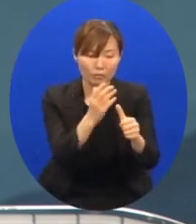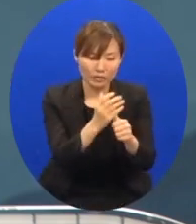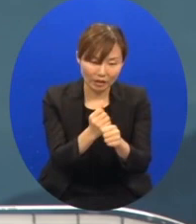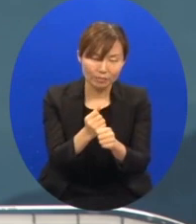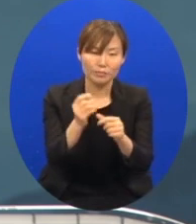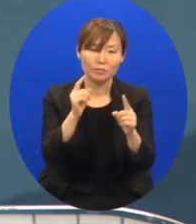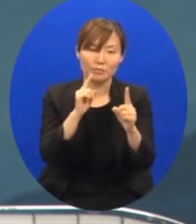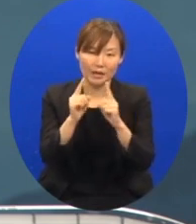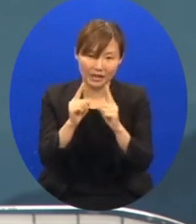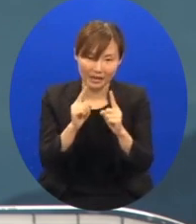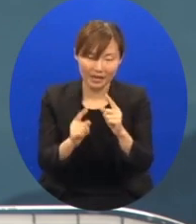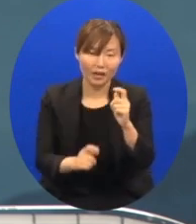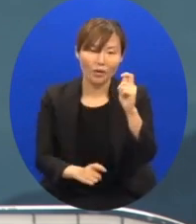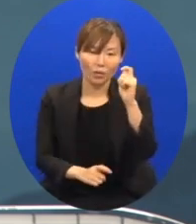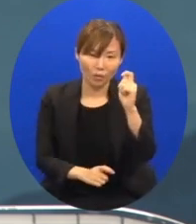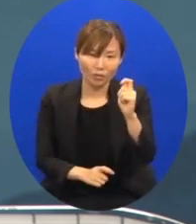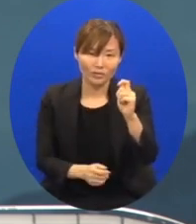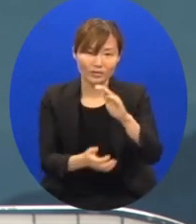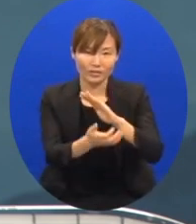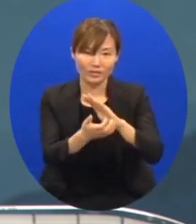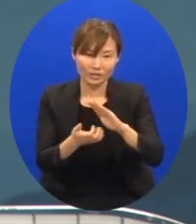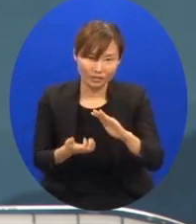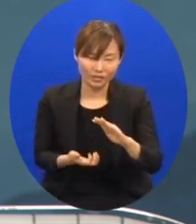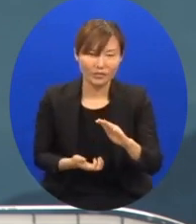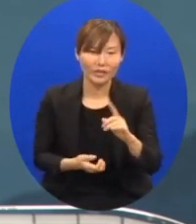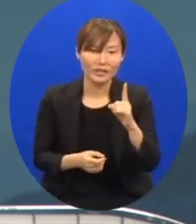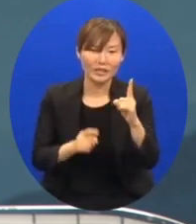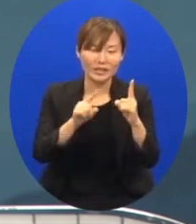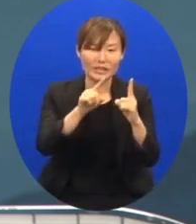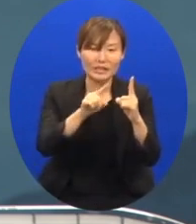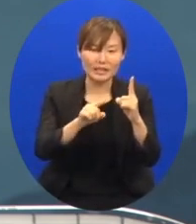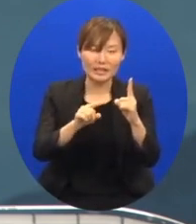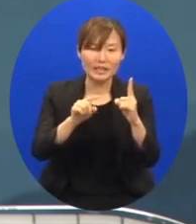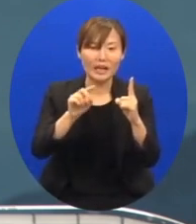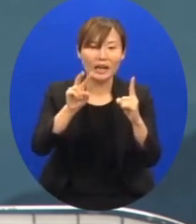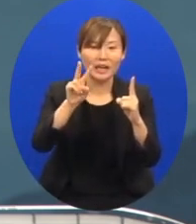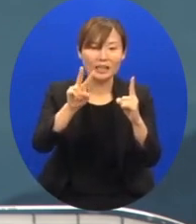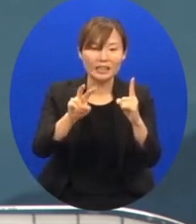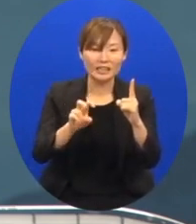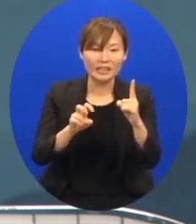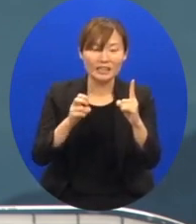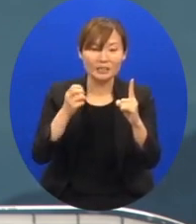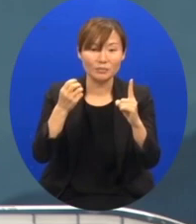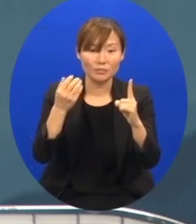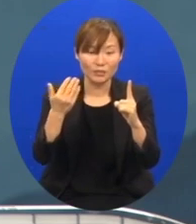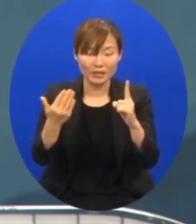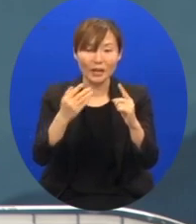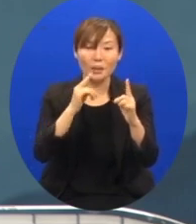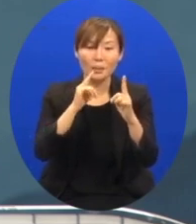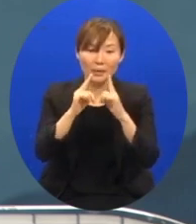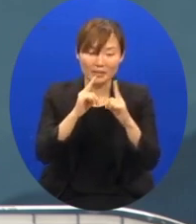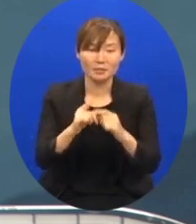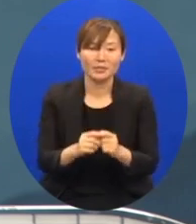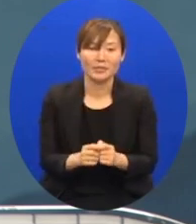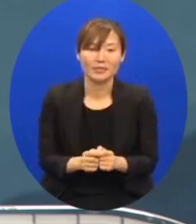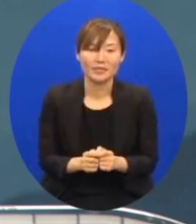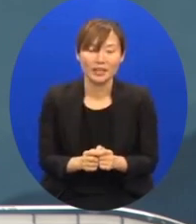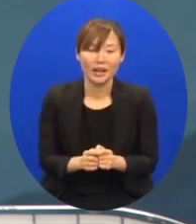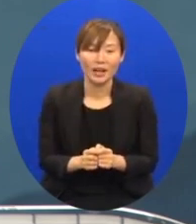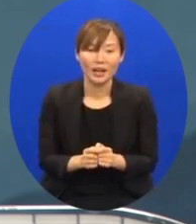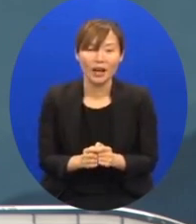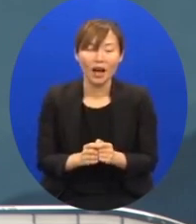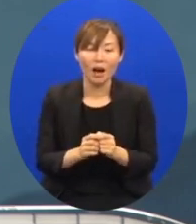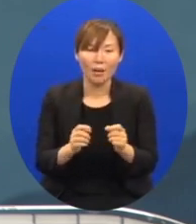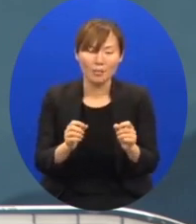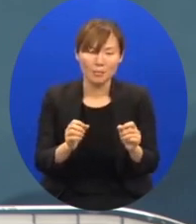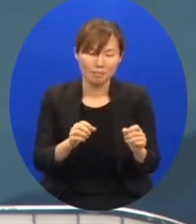고전 조 전서 1장 27 절에서 29절 말씀이에요 하나님은 약한 자 미련한 자를 택하신 다 없는 것